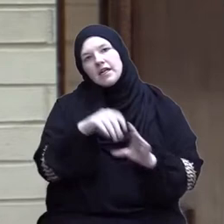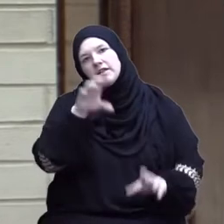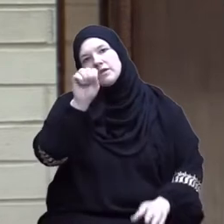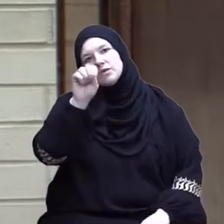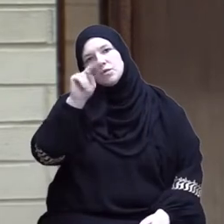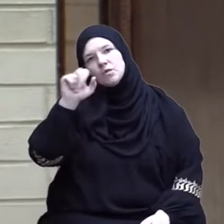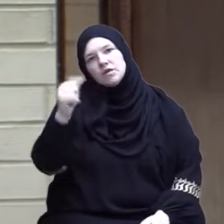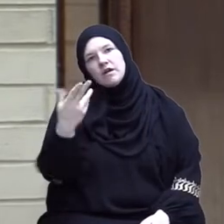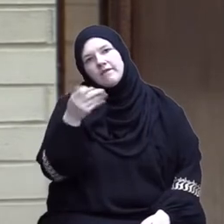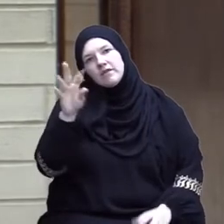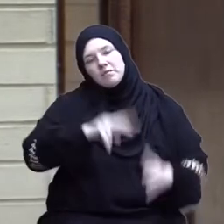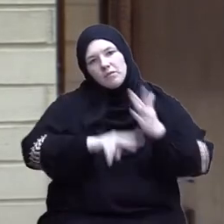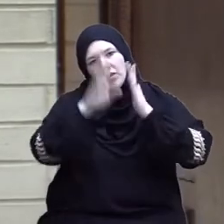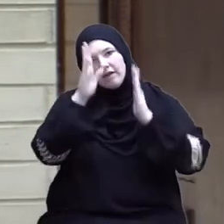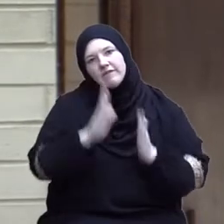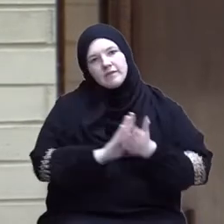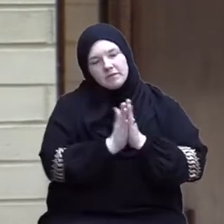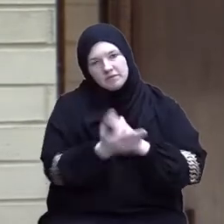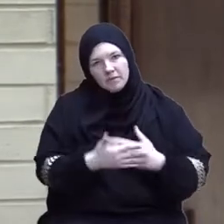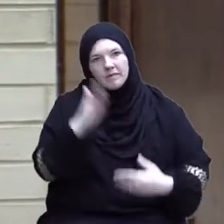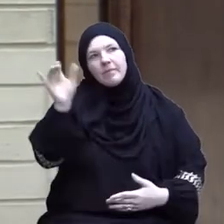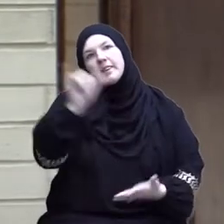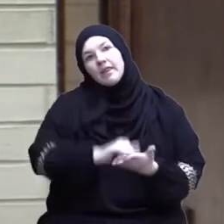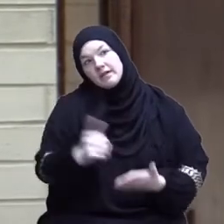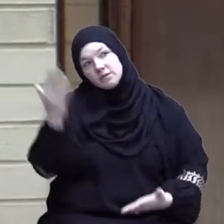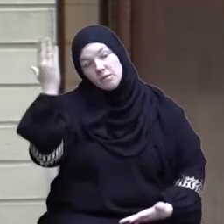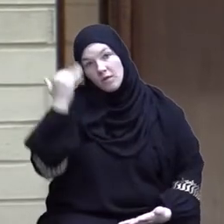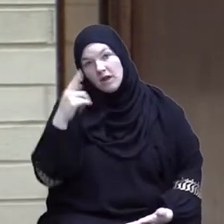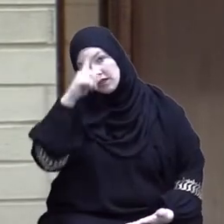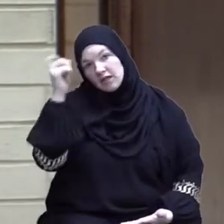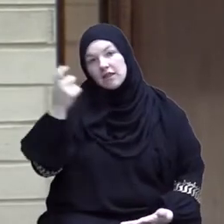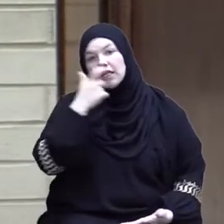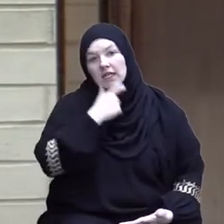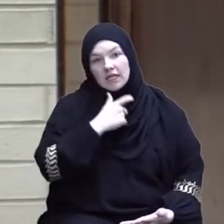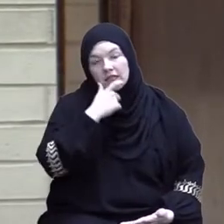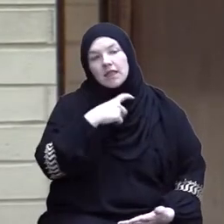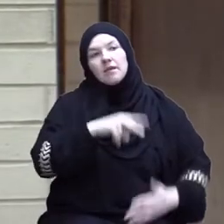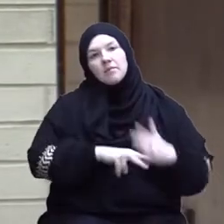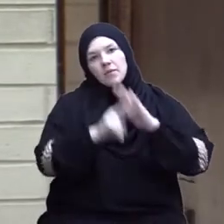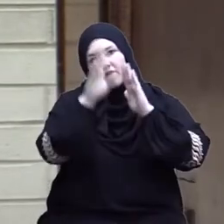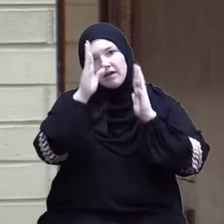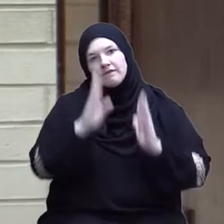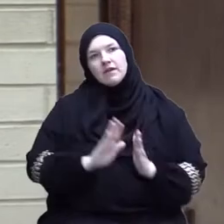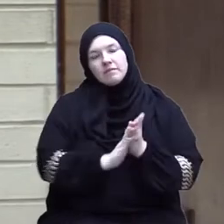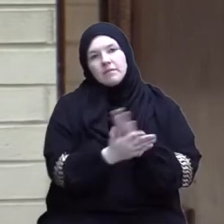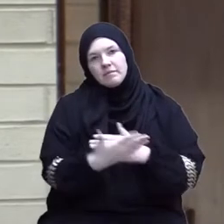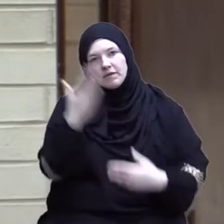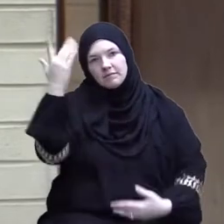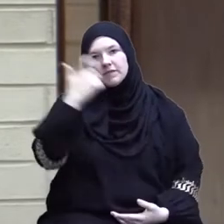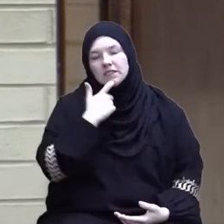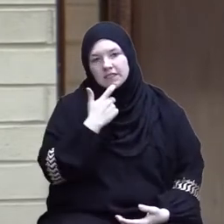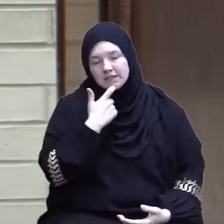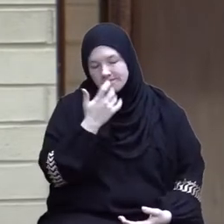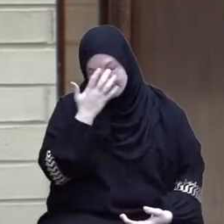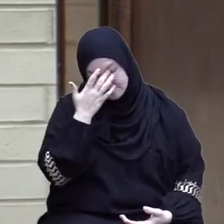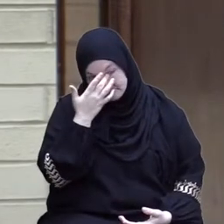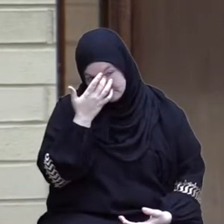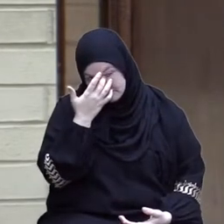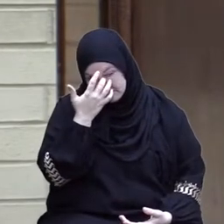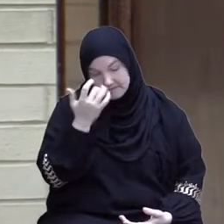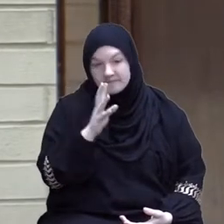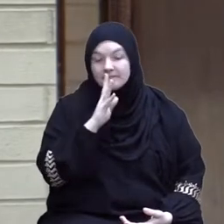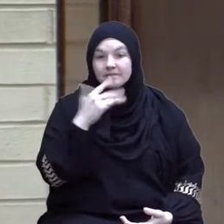of the Prophet sallallahu alayhi wa sallam. And that's why in the Hadith, the Prophet sallallahu alayhi wa sallam says, تَرَكْتُ